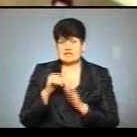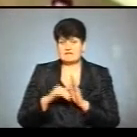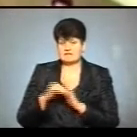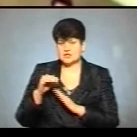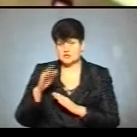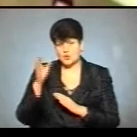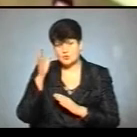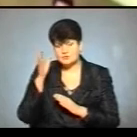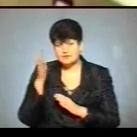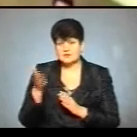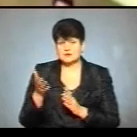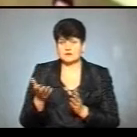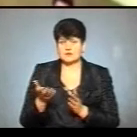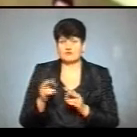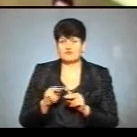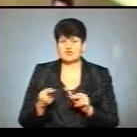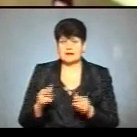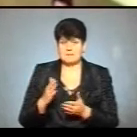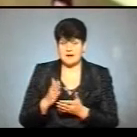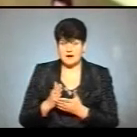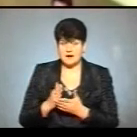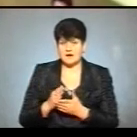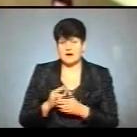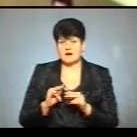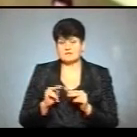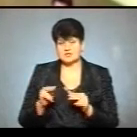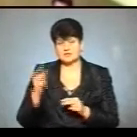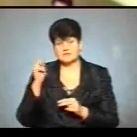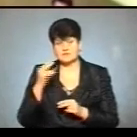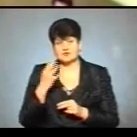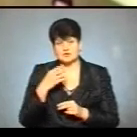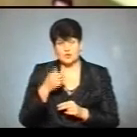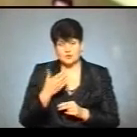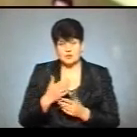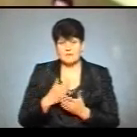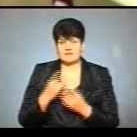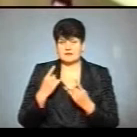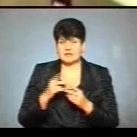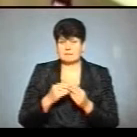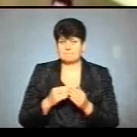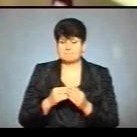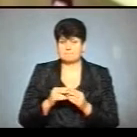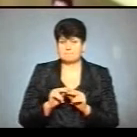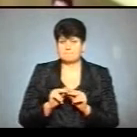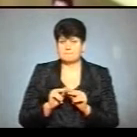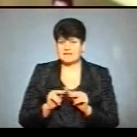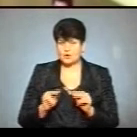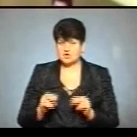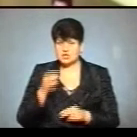яку вчитель має, а вчитель вчився 4 роки, має великий педагогічний